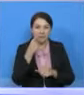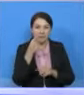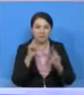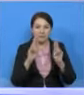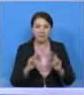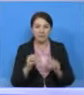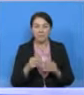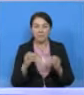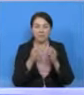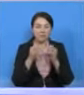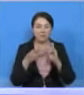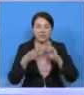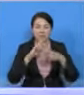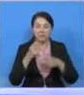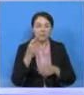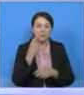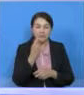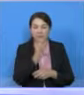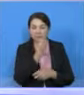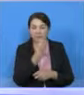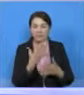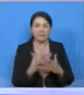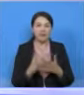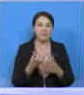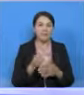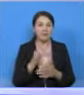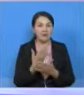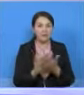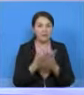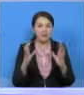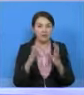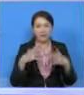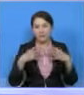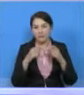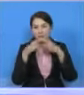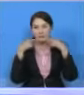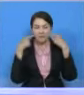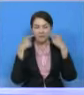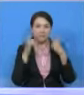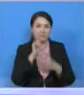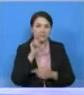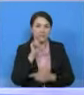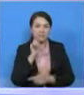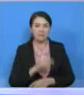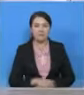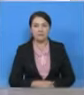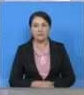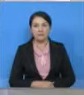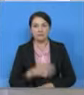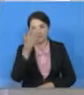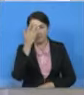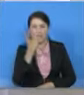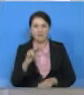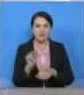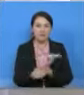специалисты находят по 10 испорченных зубов. Врачи поделились рекомендациями, как сохранить здоровую улыбку с молоду. Лето –